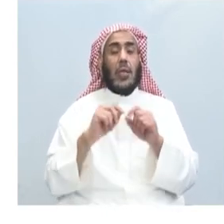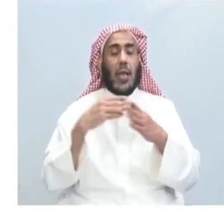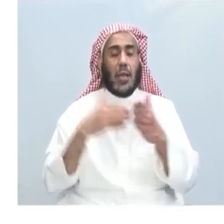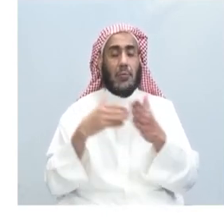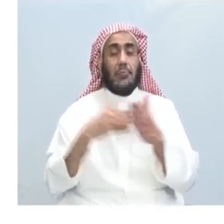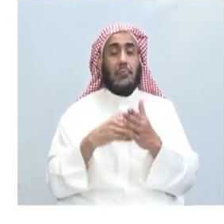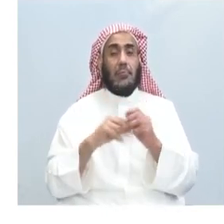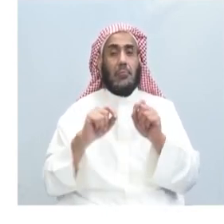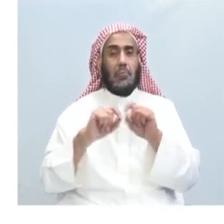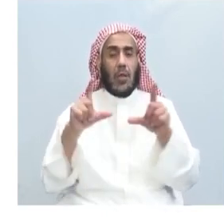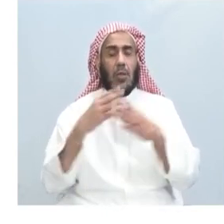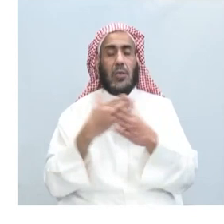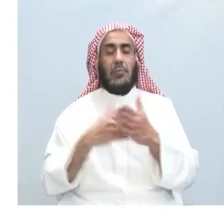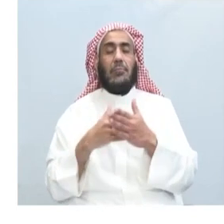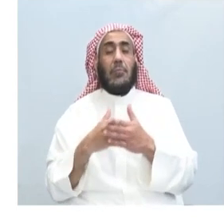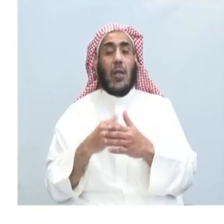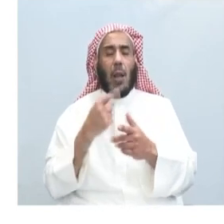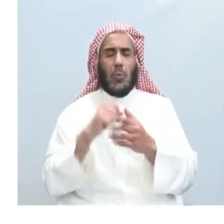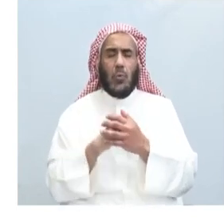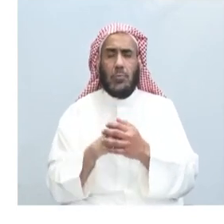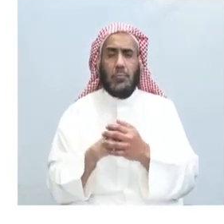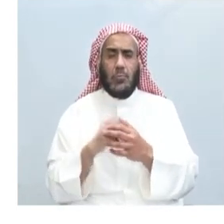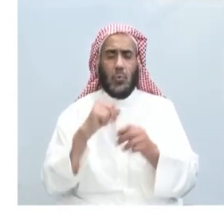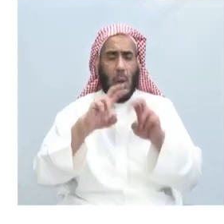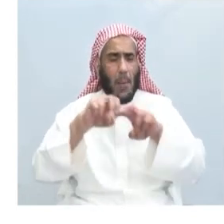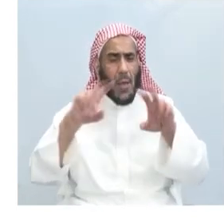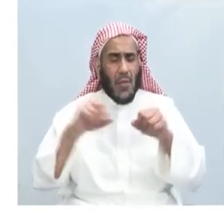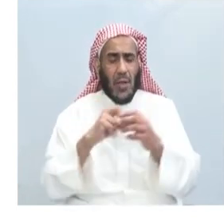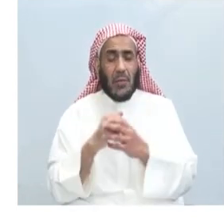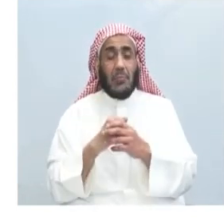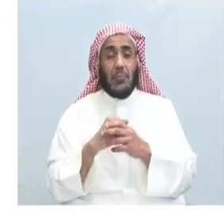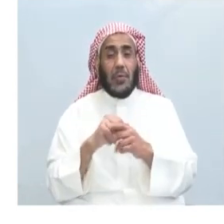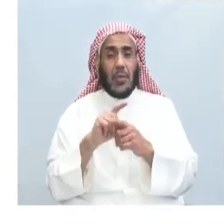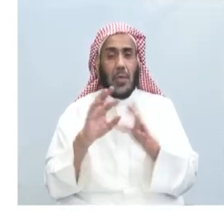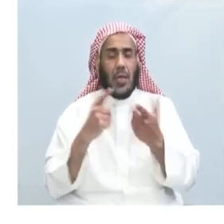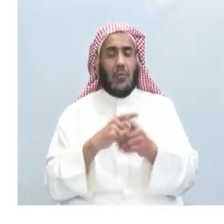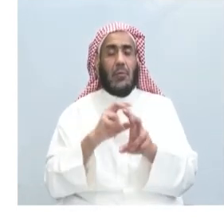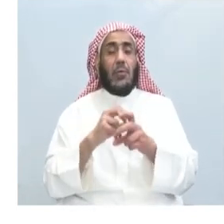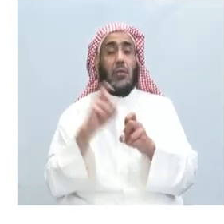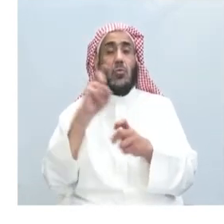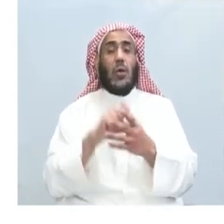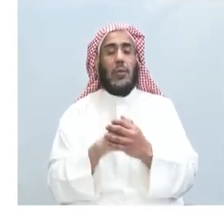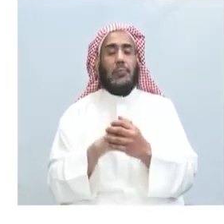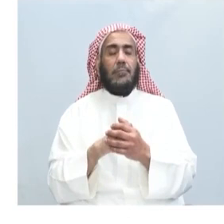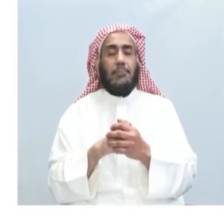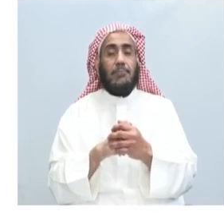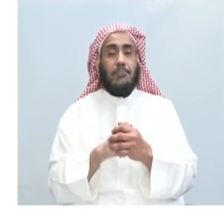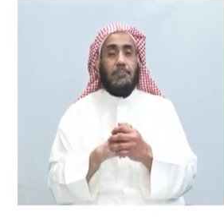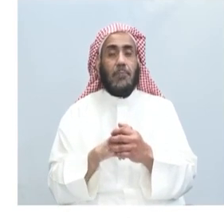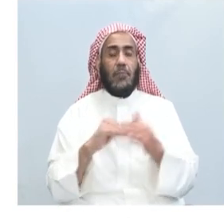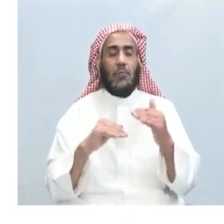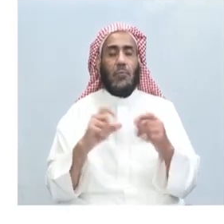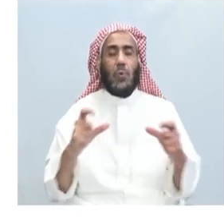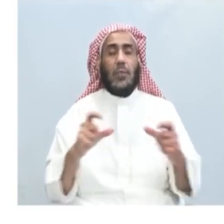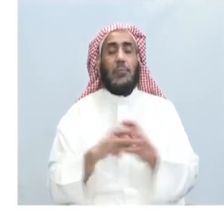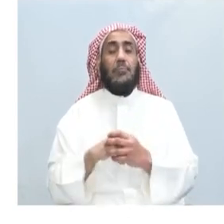النهائي هذا هو الناتج النهائي طبعا المطلوب دون البحث عن اش اذا سنكتفي في هذا السؤال فقط في